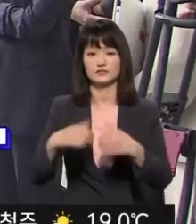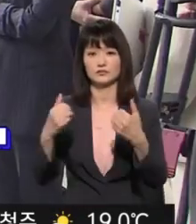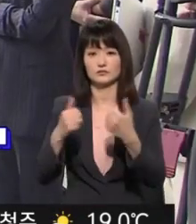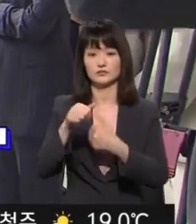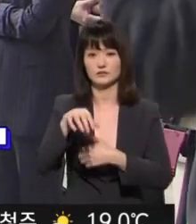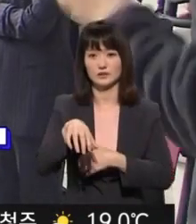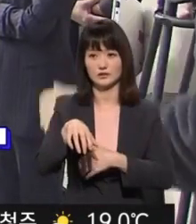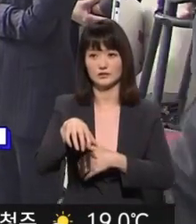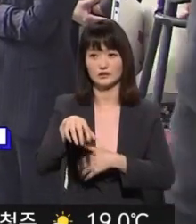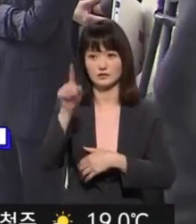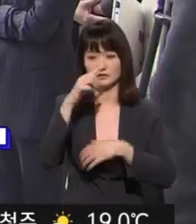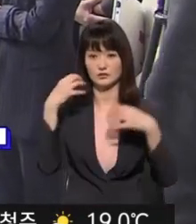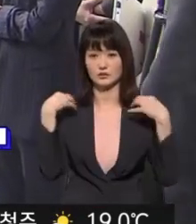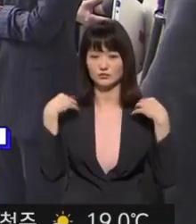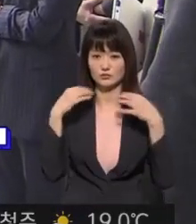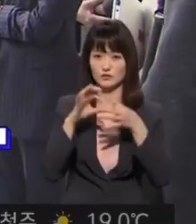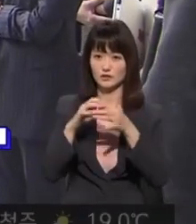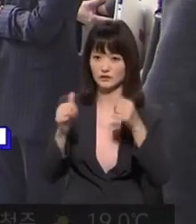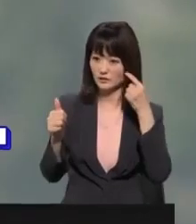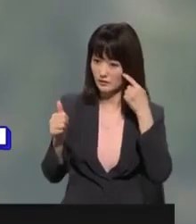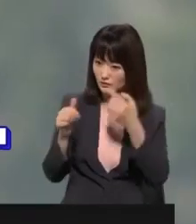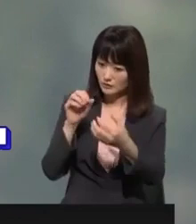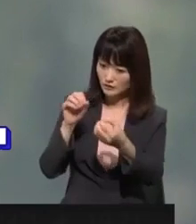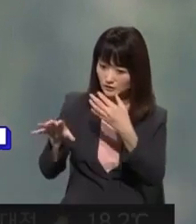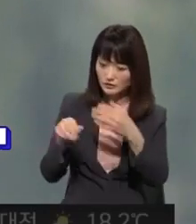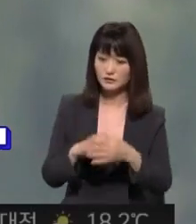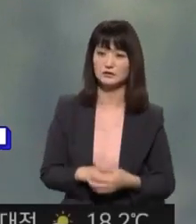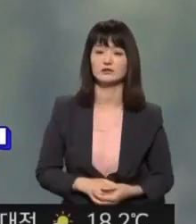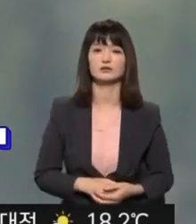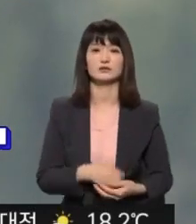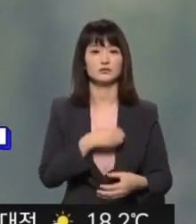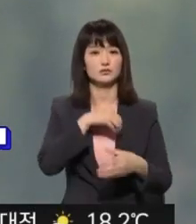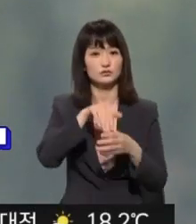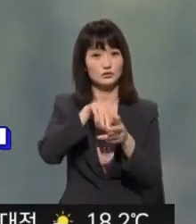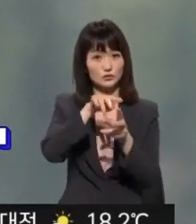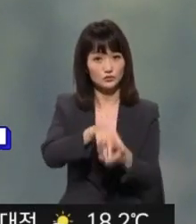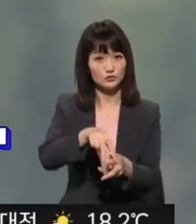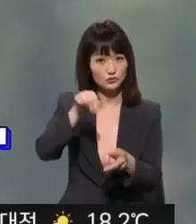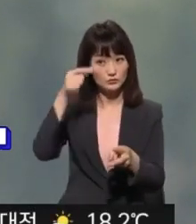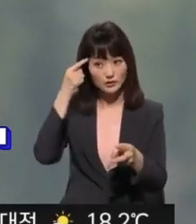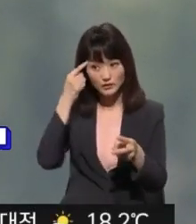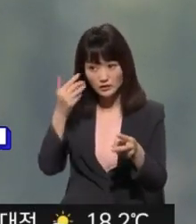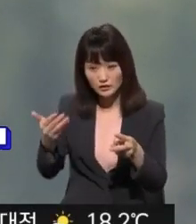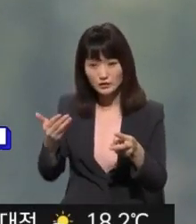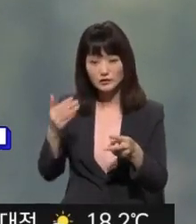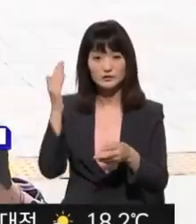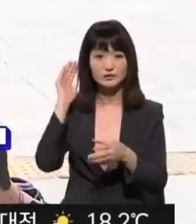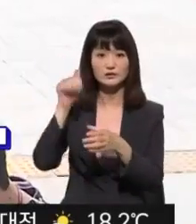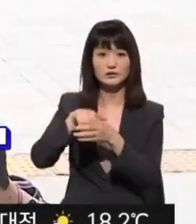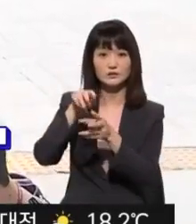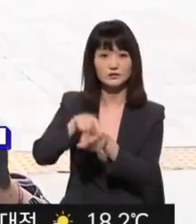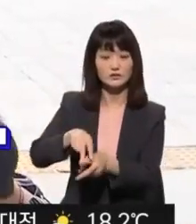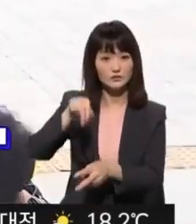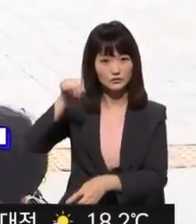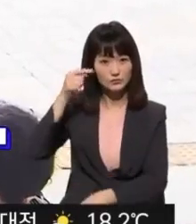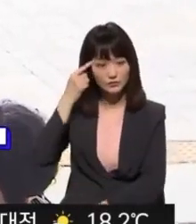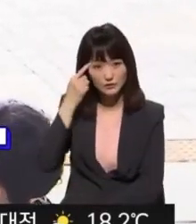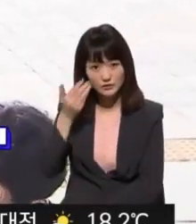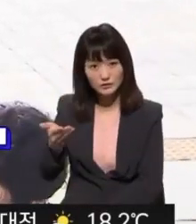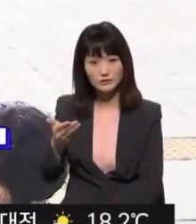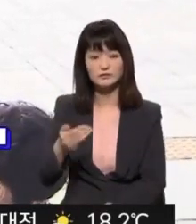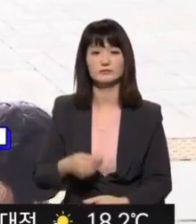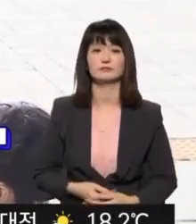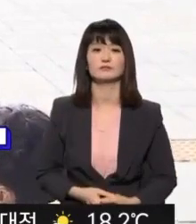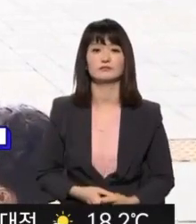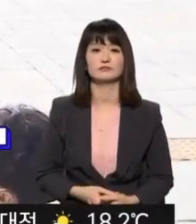향해서 출마할 겁니까? 총선 나갈 겁니까? 정치할 겁니까? 이렇게 묻는 의원들이 계시거든요. 이번엔 권지승 의원이 실세 장관이 한동훈 장관에게